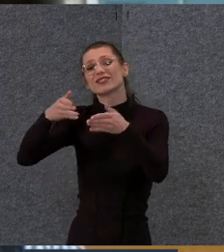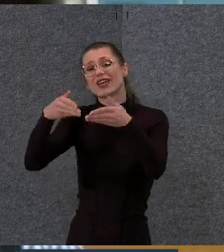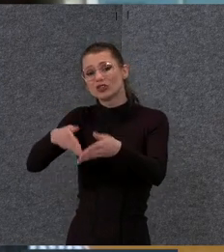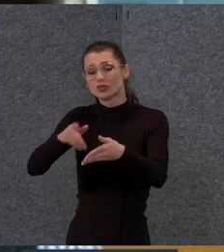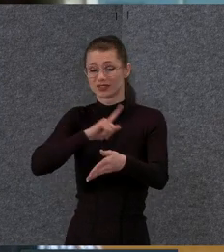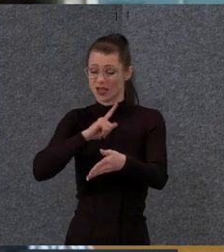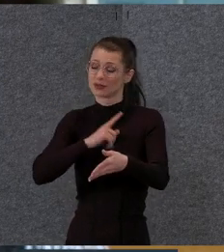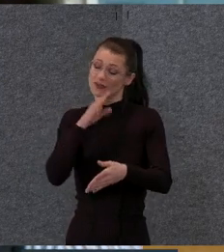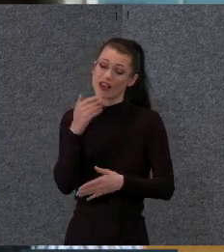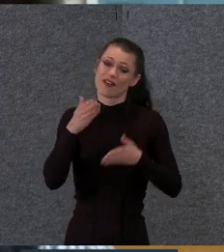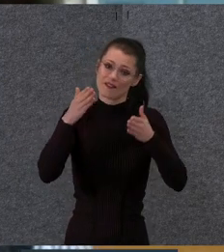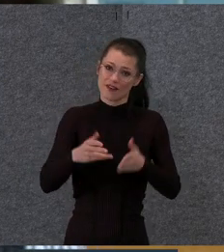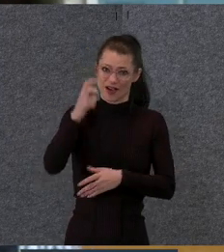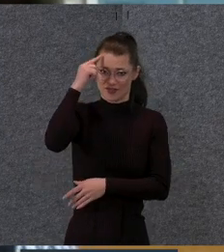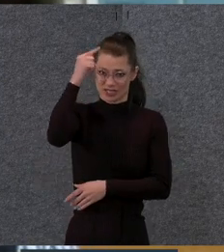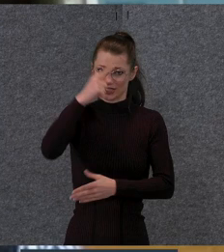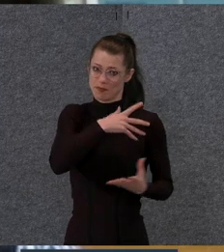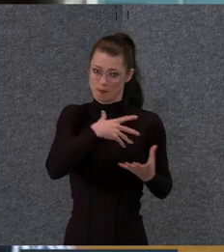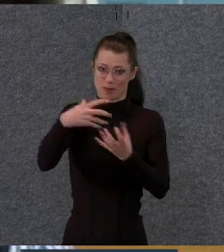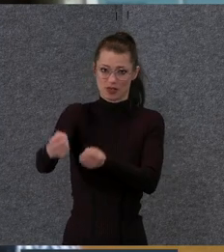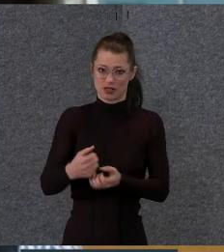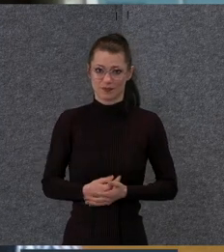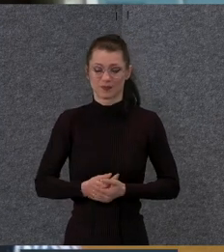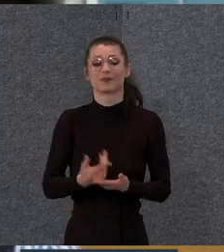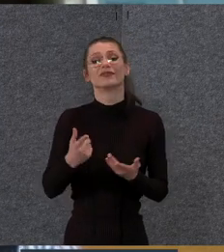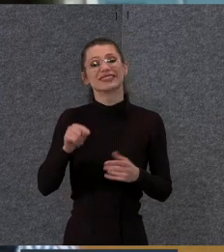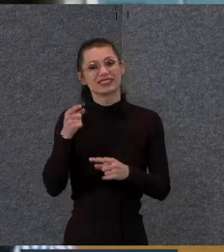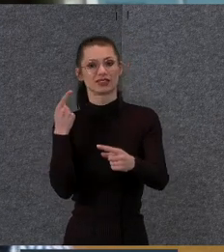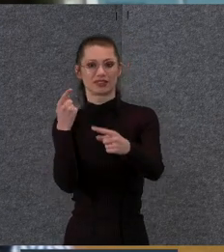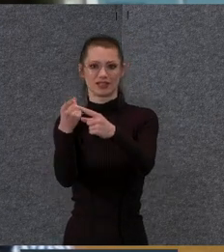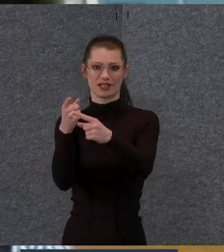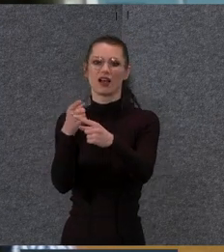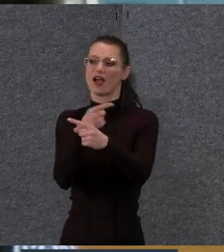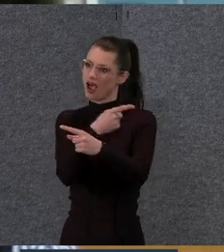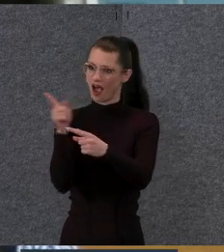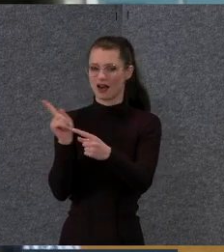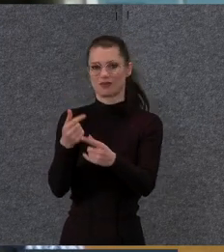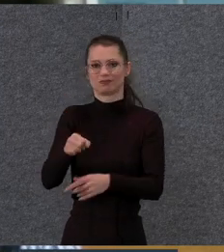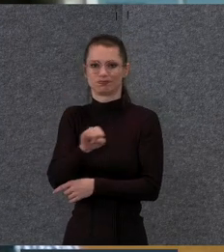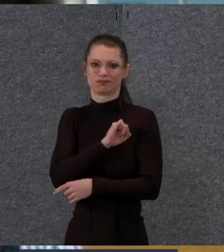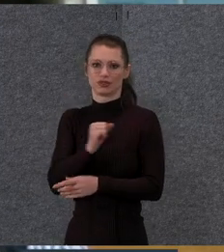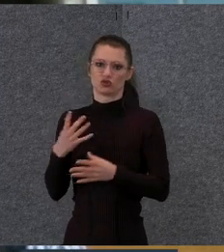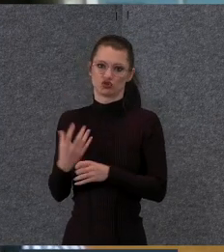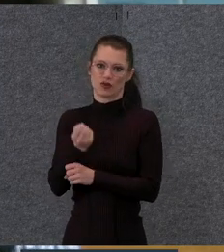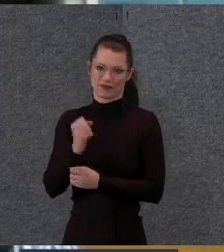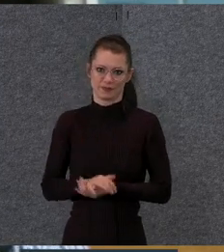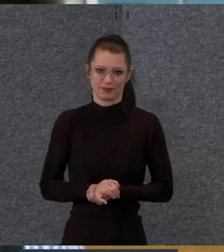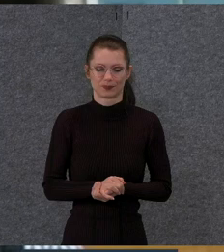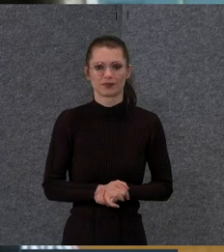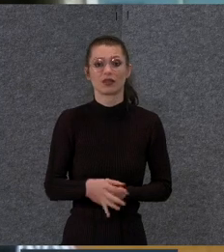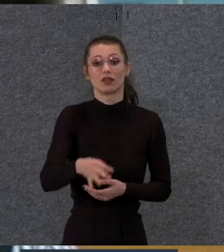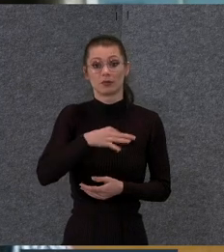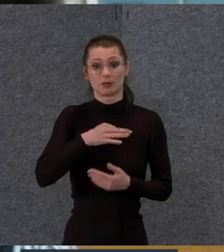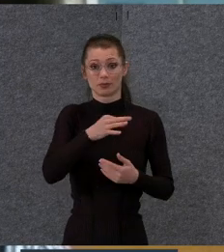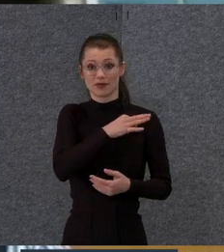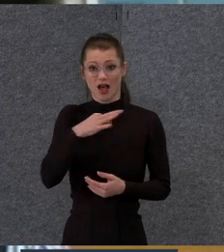Fachwissen einbringen kann und zum Gelingen dieser Ziele beitragen kann. Und ja, zu mir